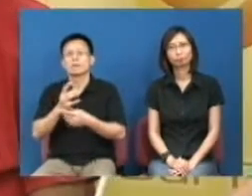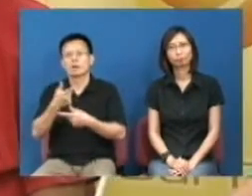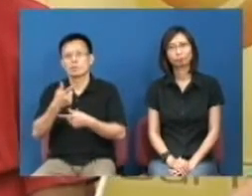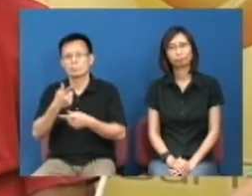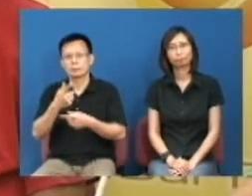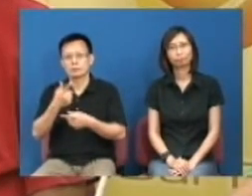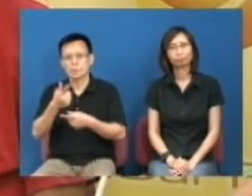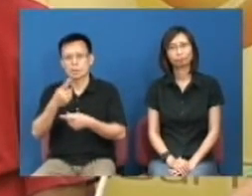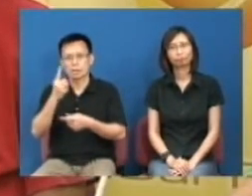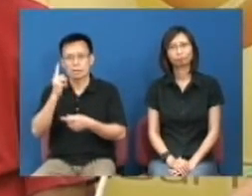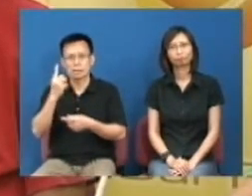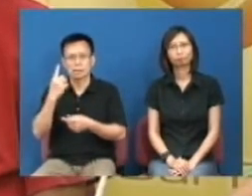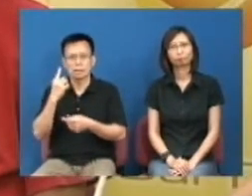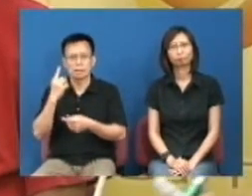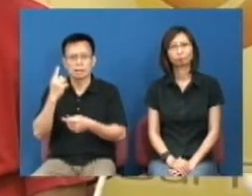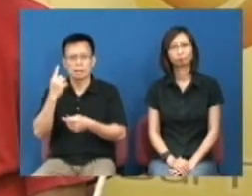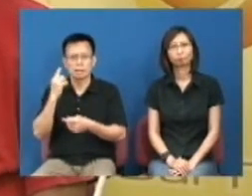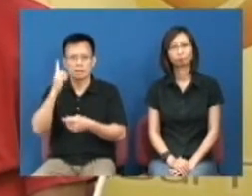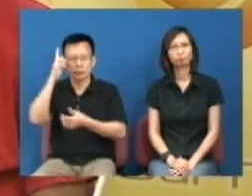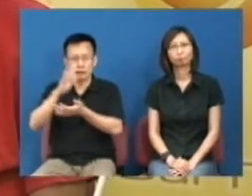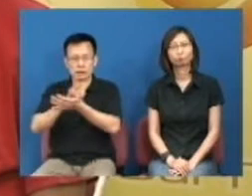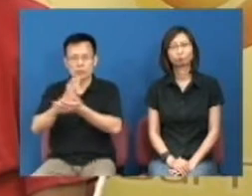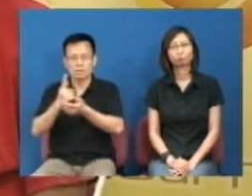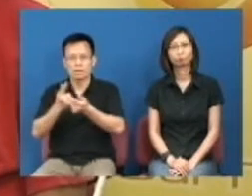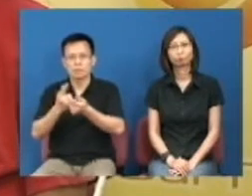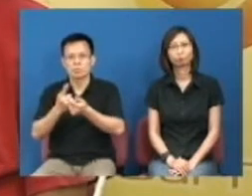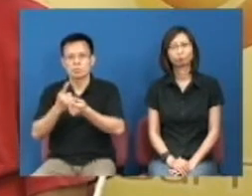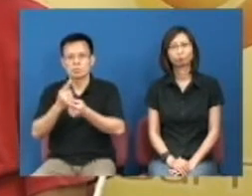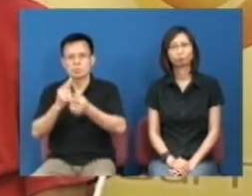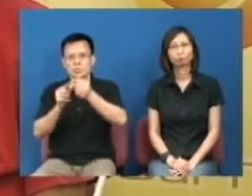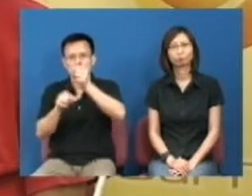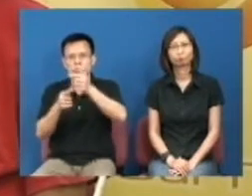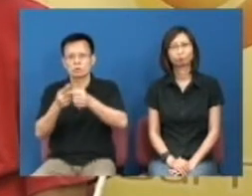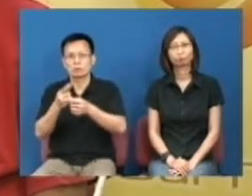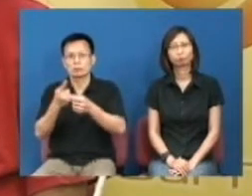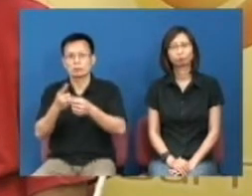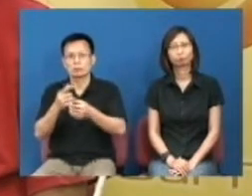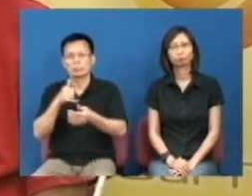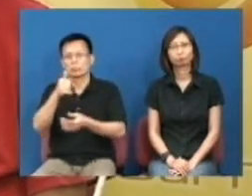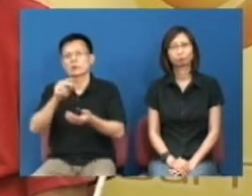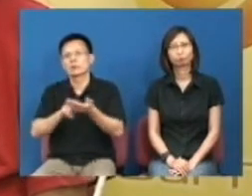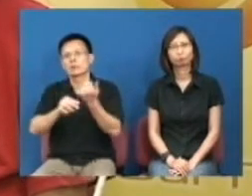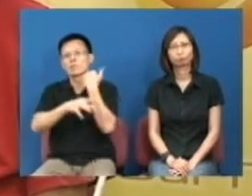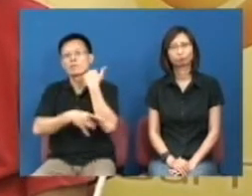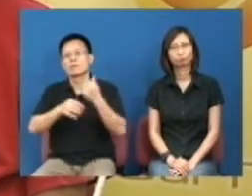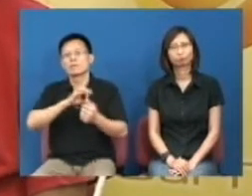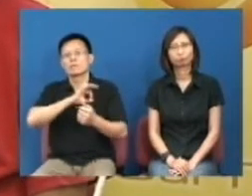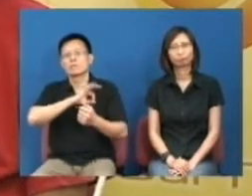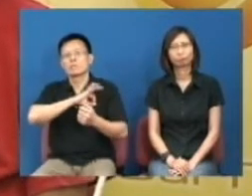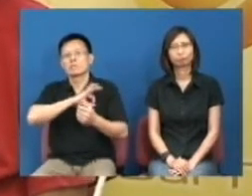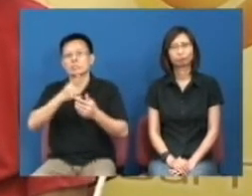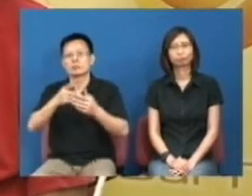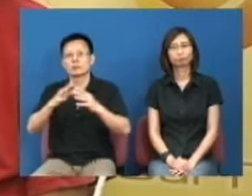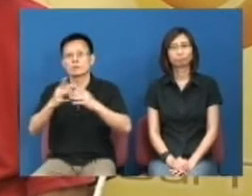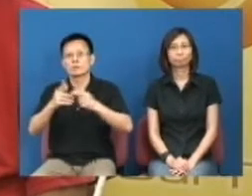在去年的10月，曾蔭權去立法會做這個施政報告的答問大